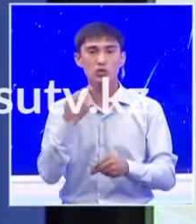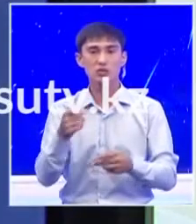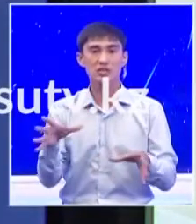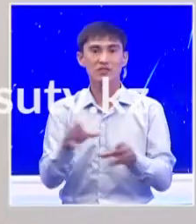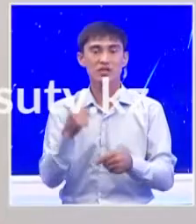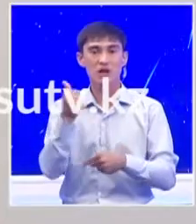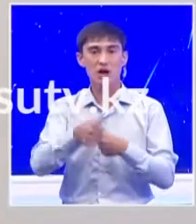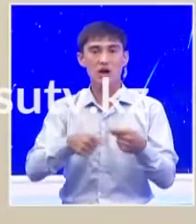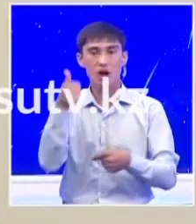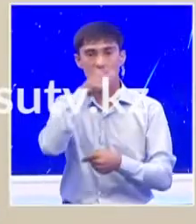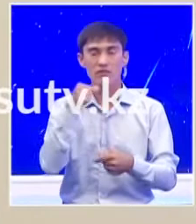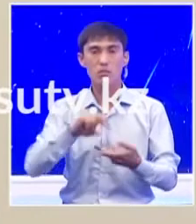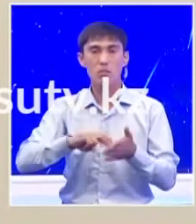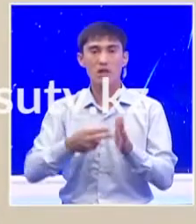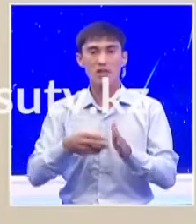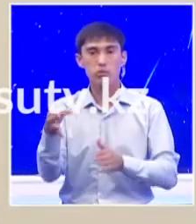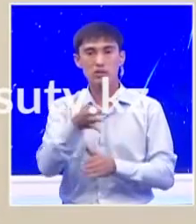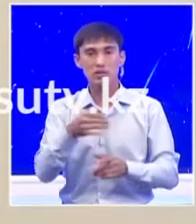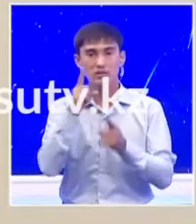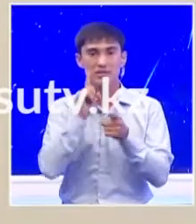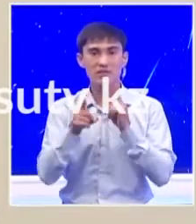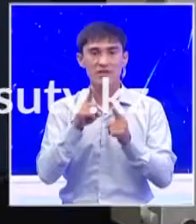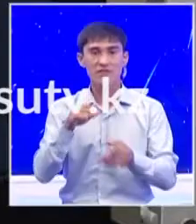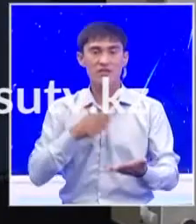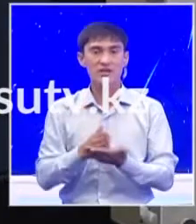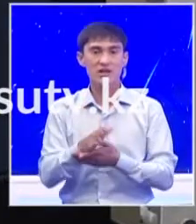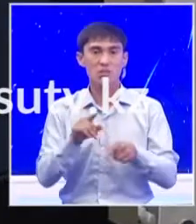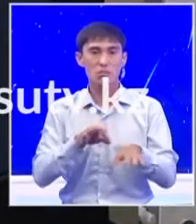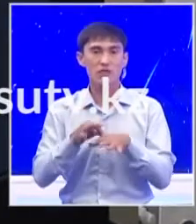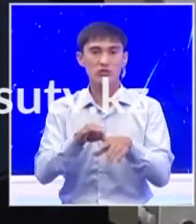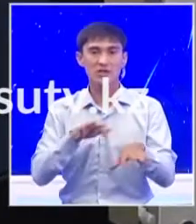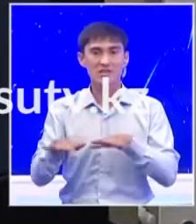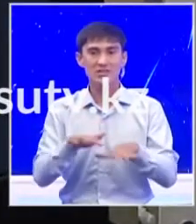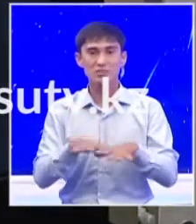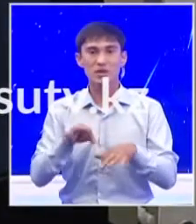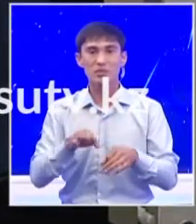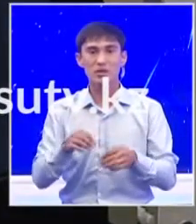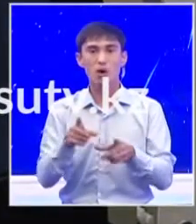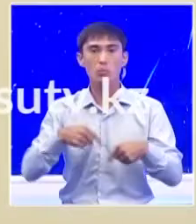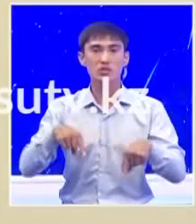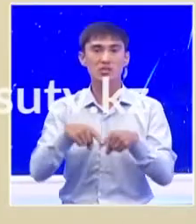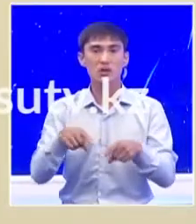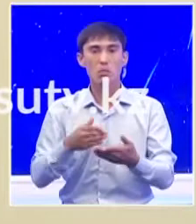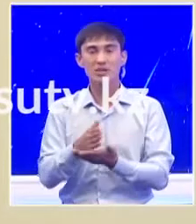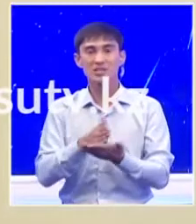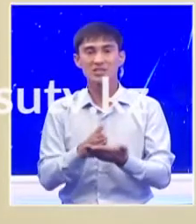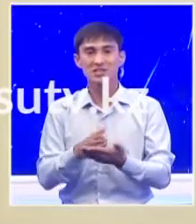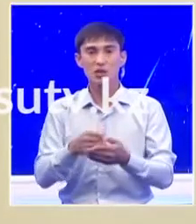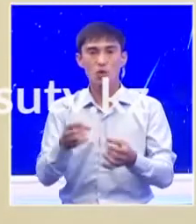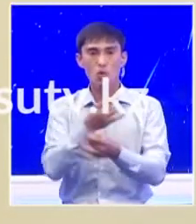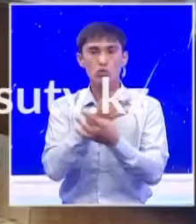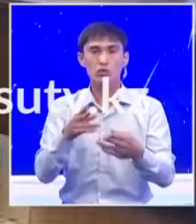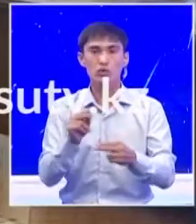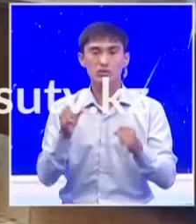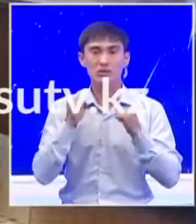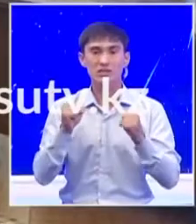утвержденными годовыми планами областного совета ветеранов проводятся различные мероприятия общественно-политической, культурно-спортивной направленности с целью